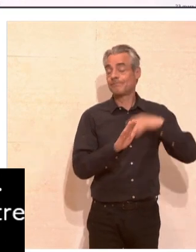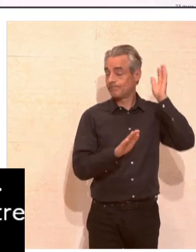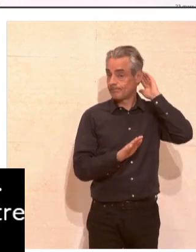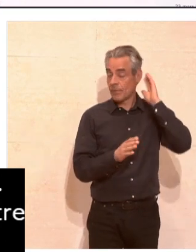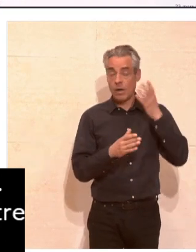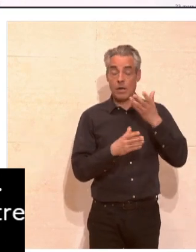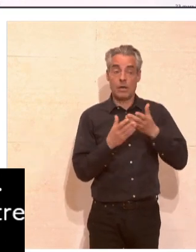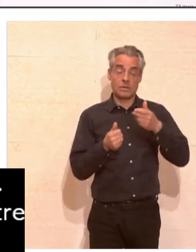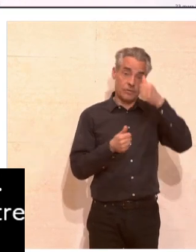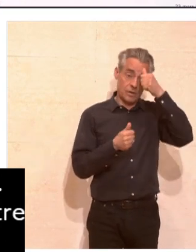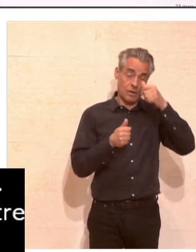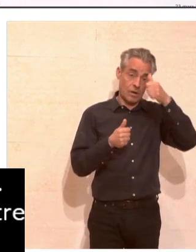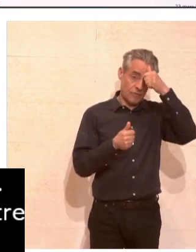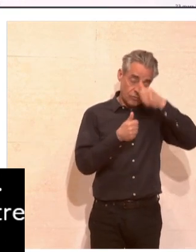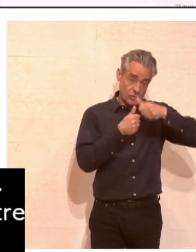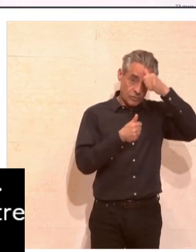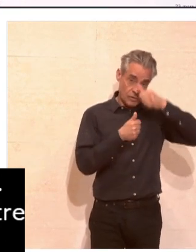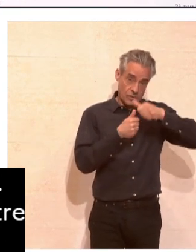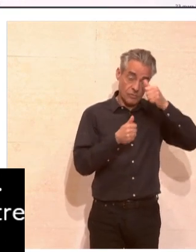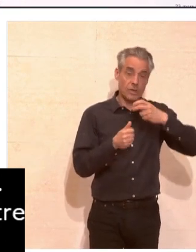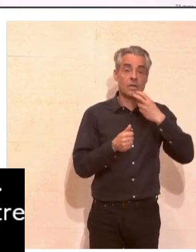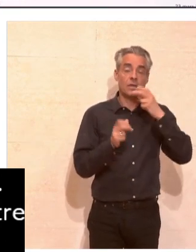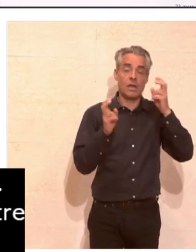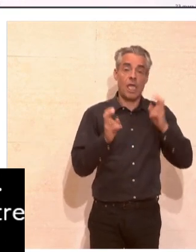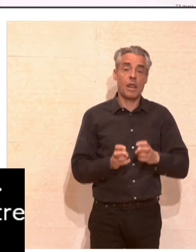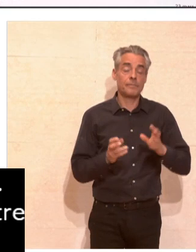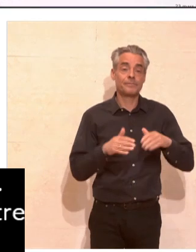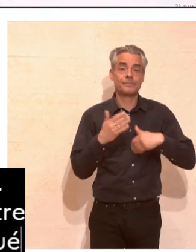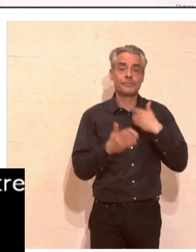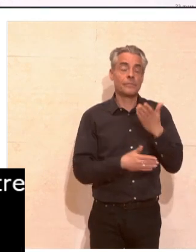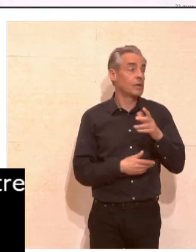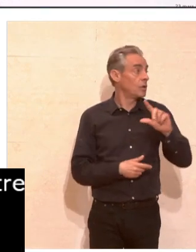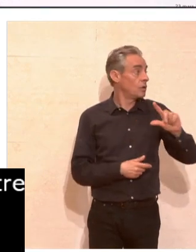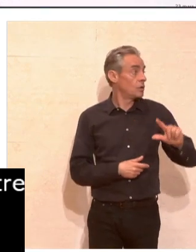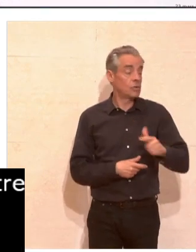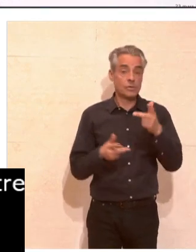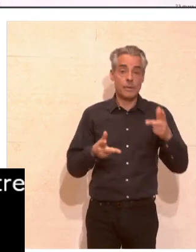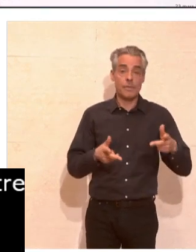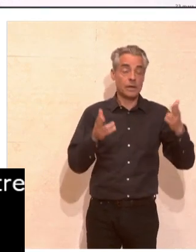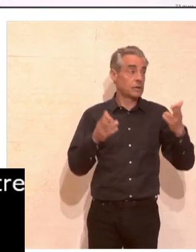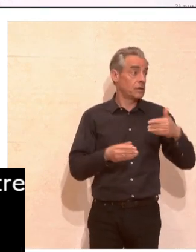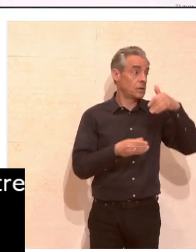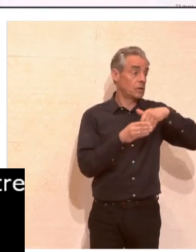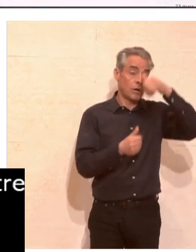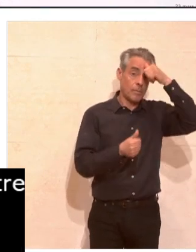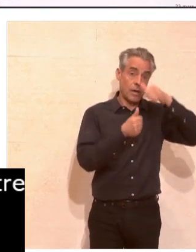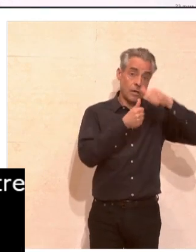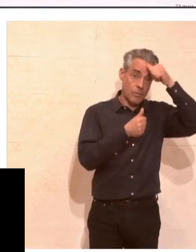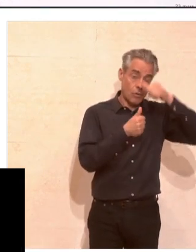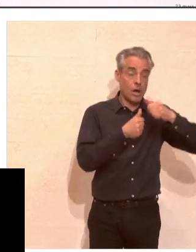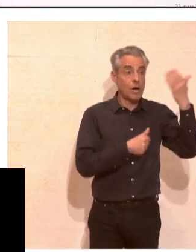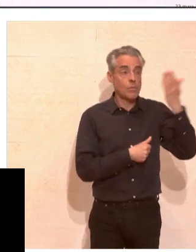a un moins bon encodage des informations. Et après, donc, ça nous amène vers la deuxième partie où, sur la mémoire, justement, après, on a